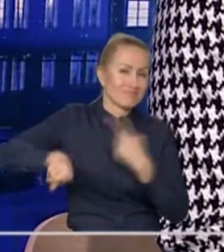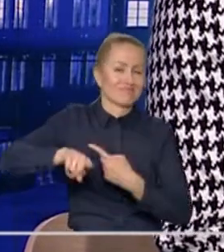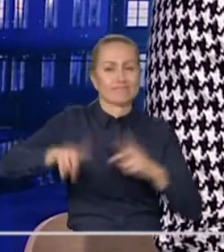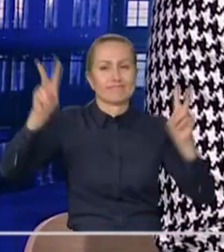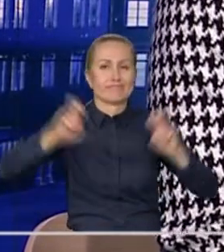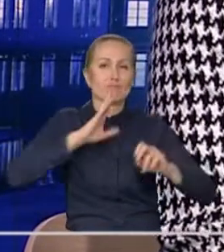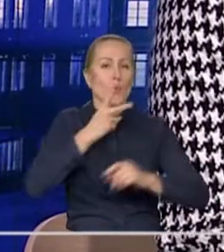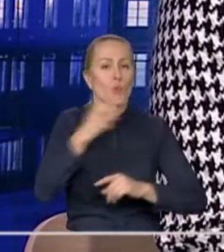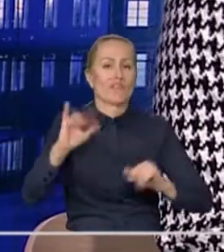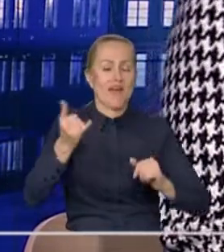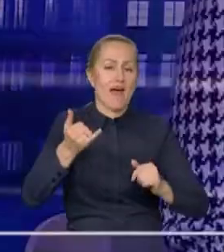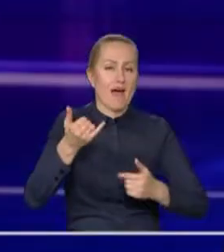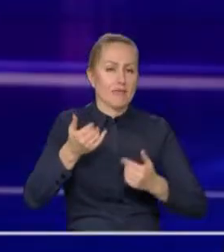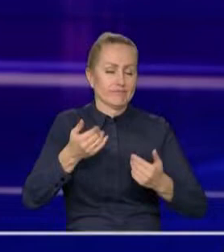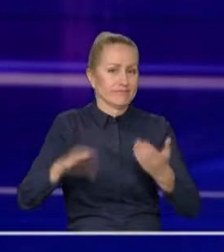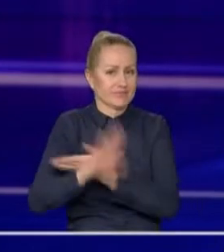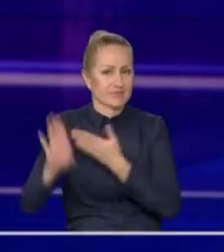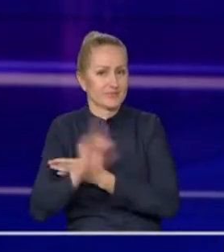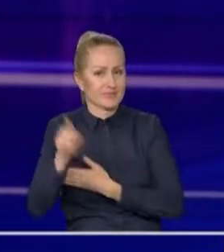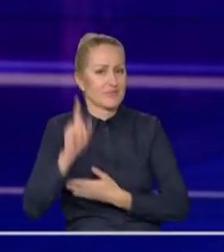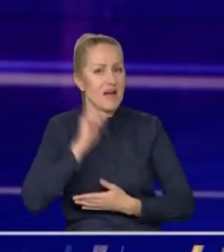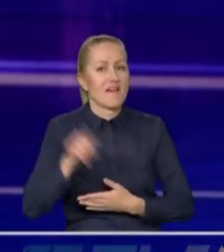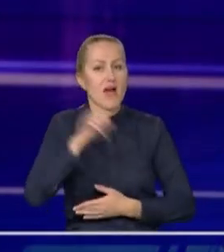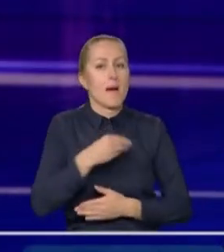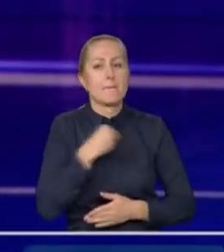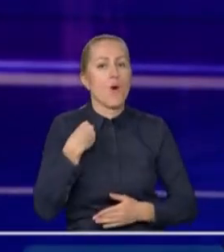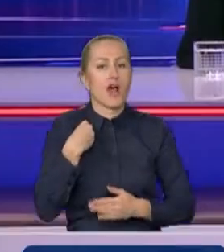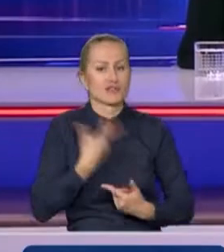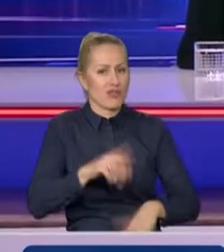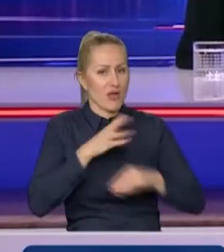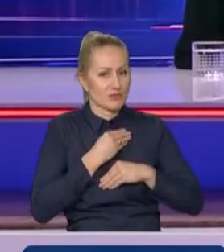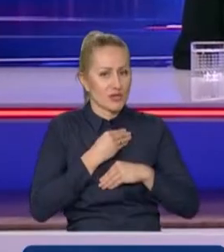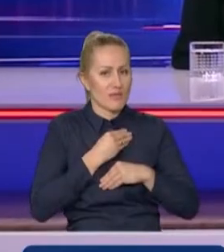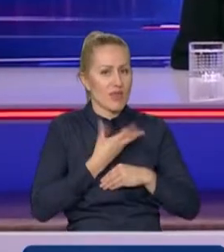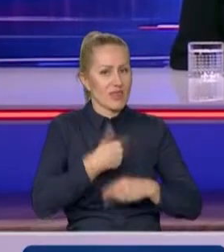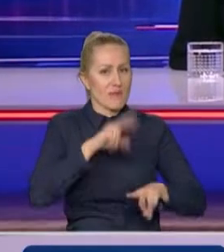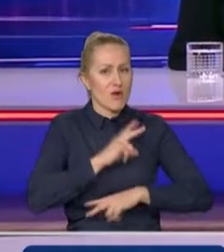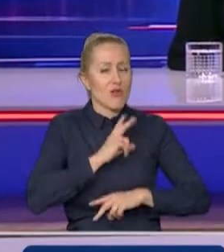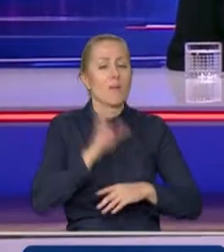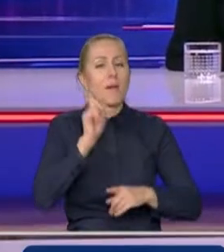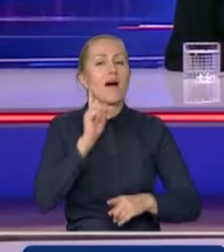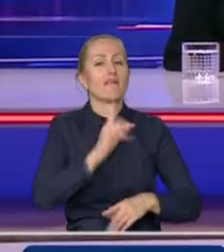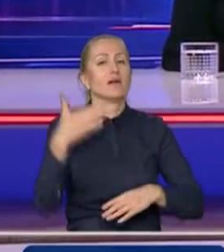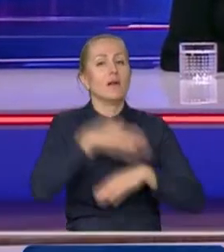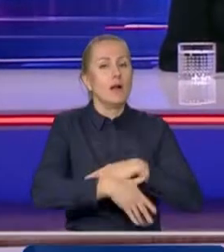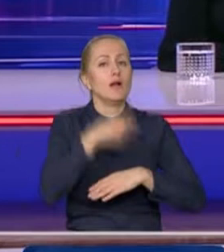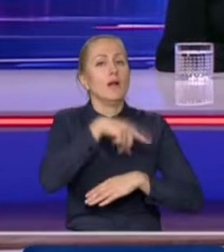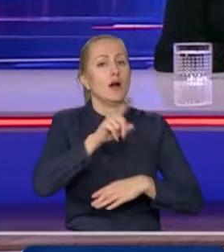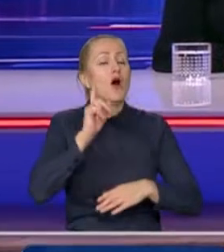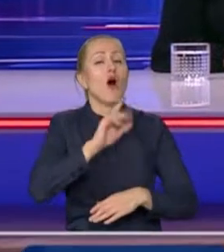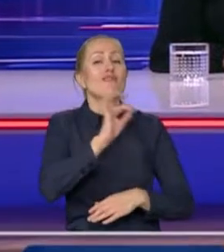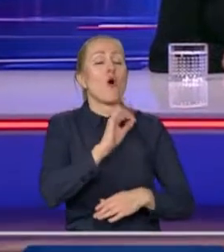powiedzmy sobie szczerze, jakieś hece, też nie jest przez Polaków dobrze przyjmowane. Mówiąc krótko, na koniec wezwał swoich kolegów z